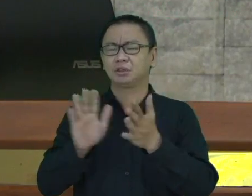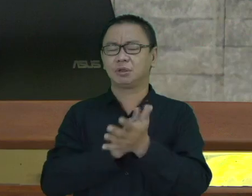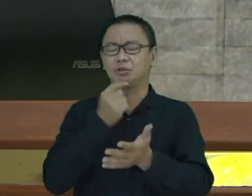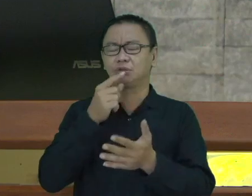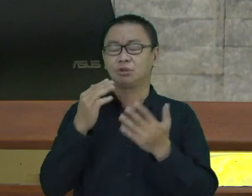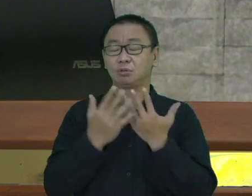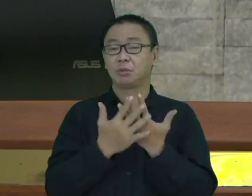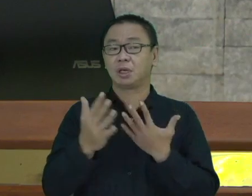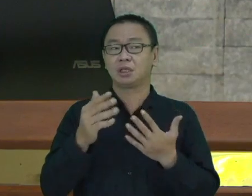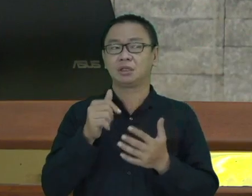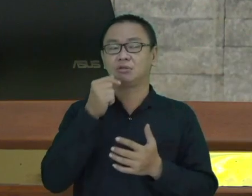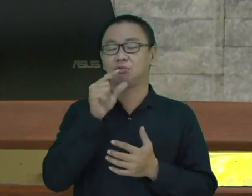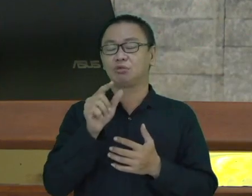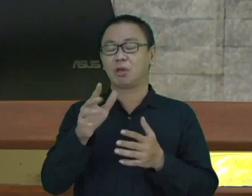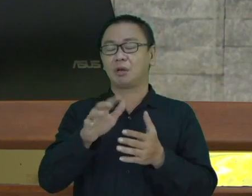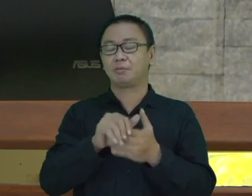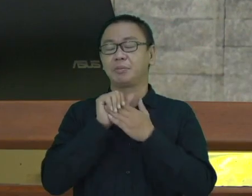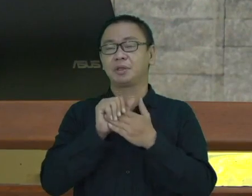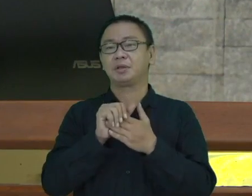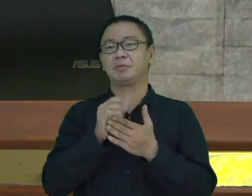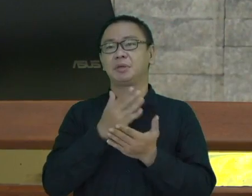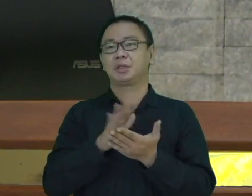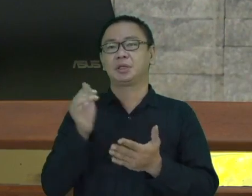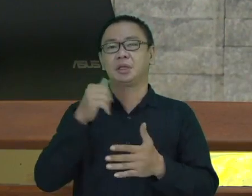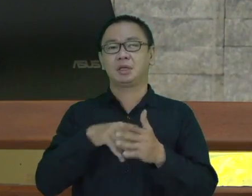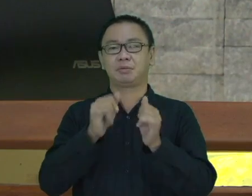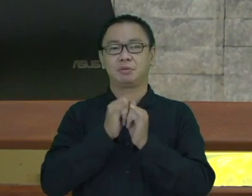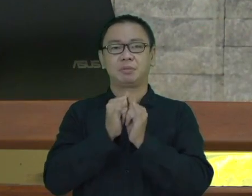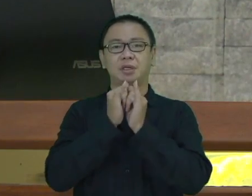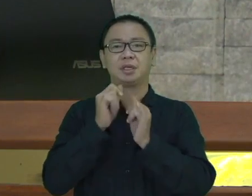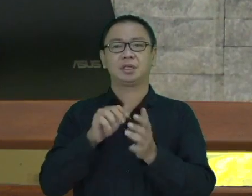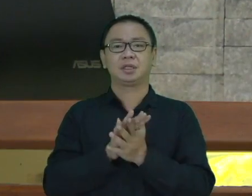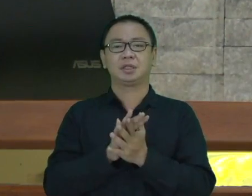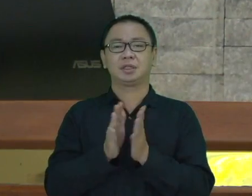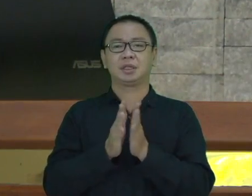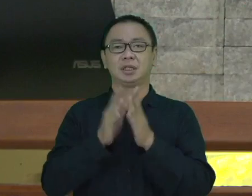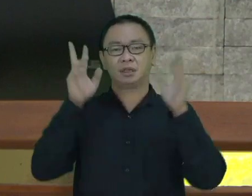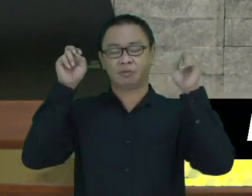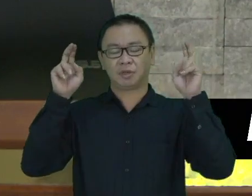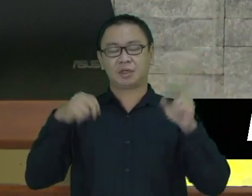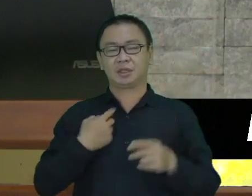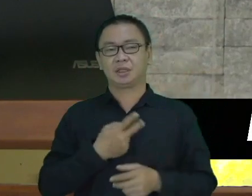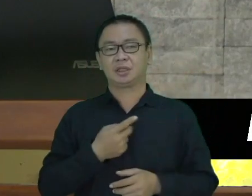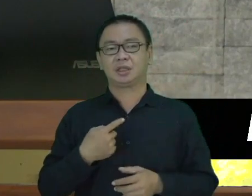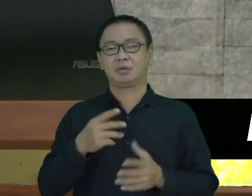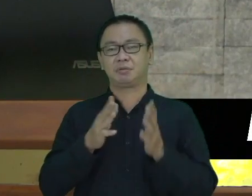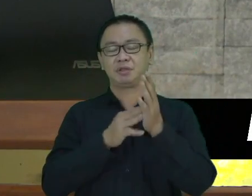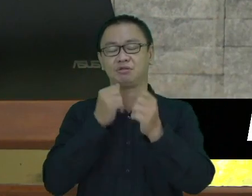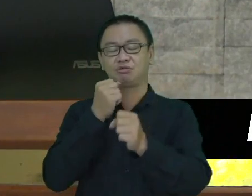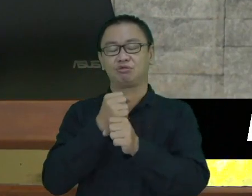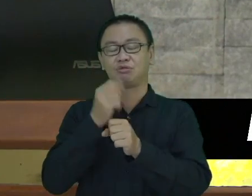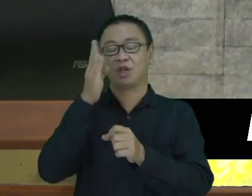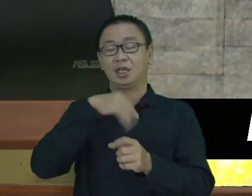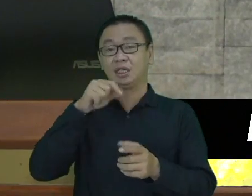ikut ambil bagian di dalam ibadah ini. Dan tema kita pada minggu hari ini adalah damai